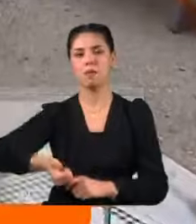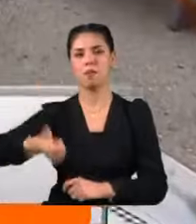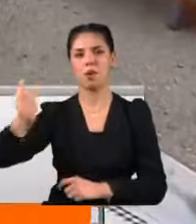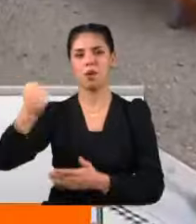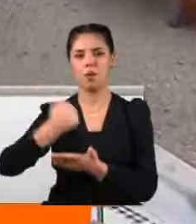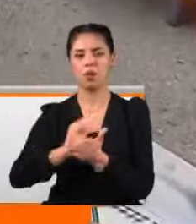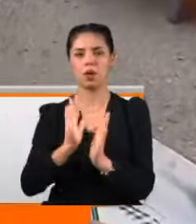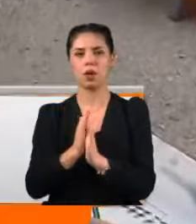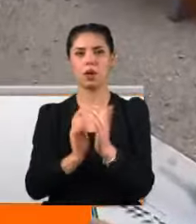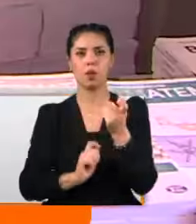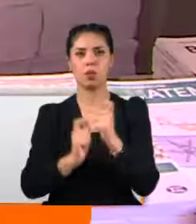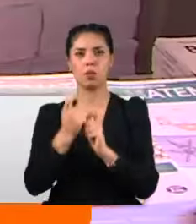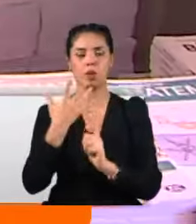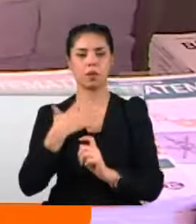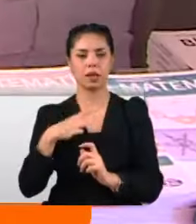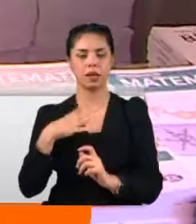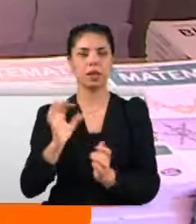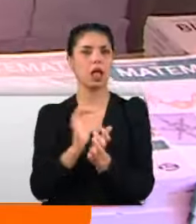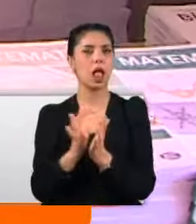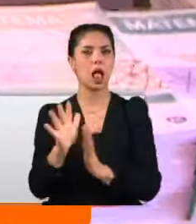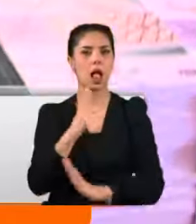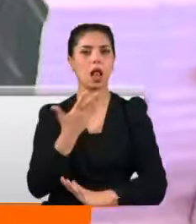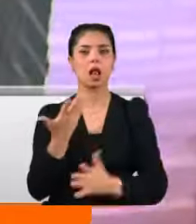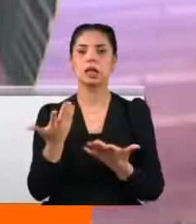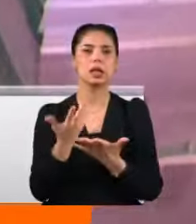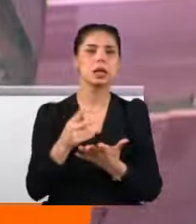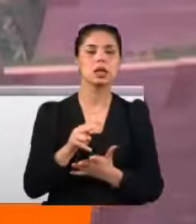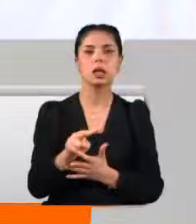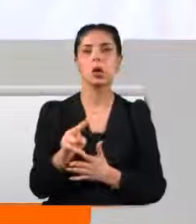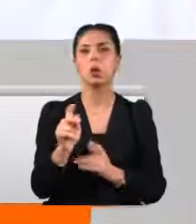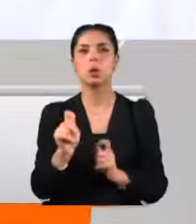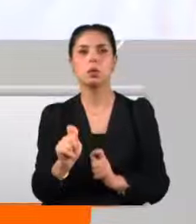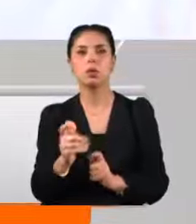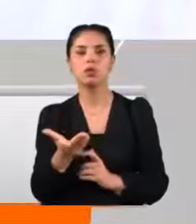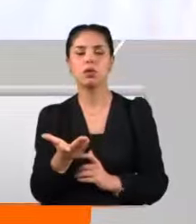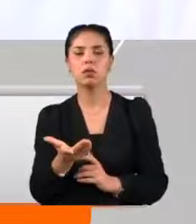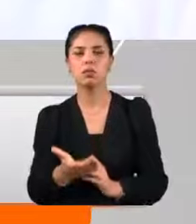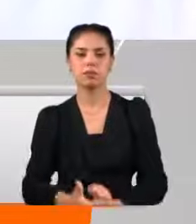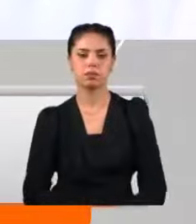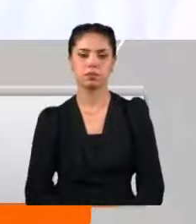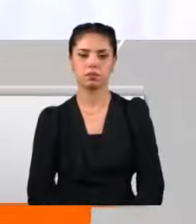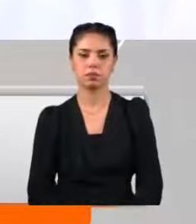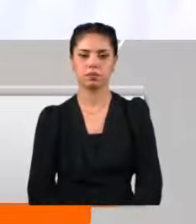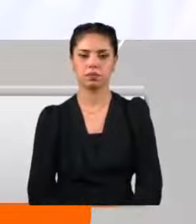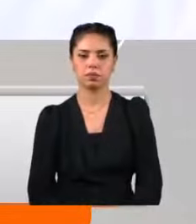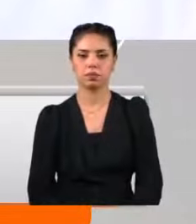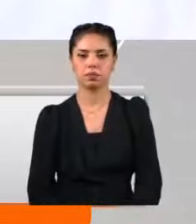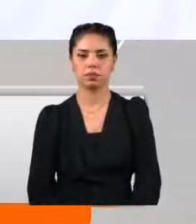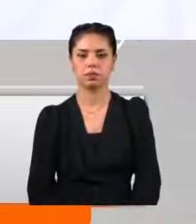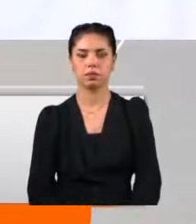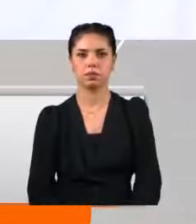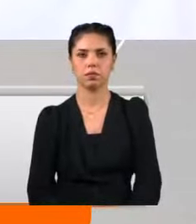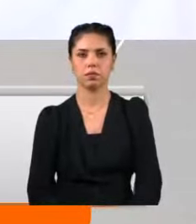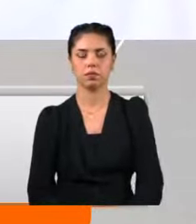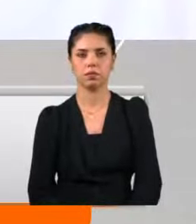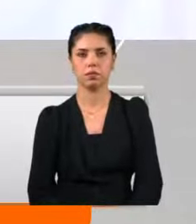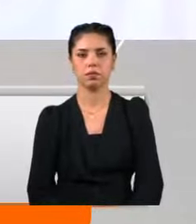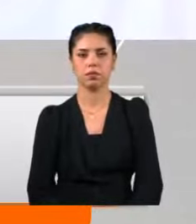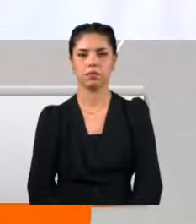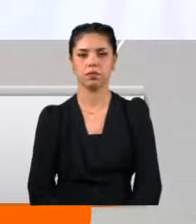onaylı kitapları kullanmak isteyen veliler nasıl bir yol izlemeli? Durumdan muzdarip olan veliler öncelikle Milli Eğitim